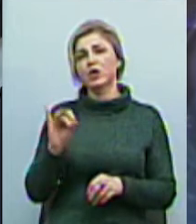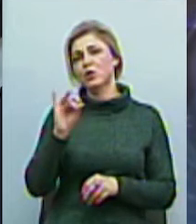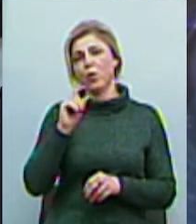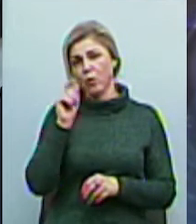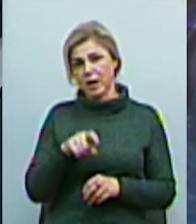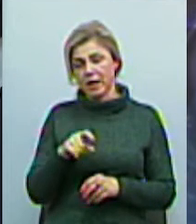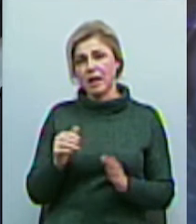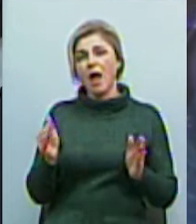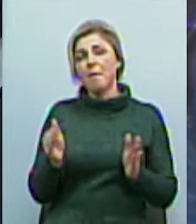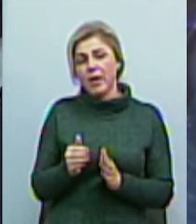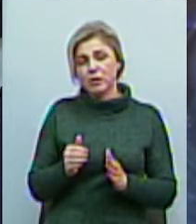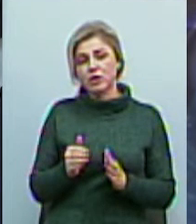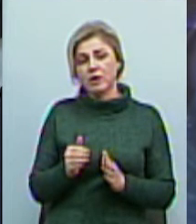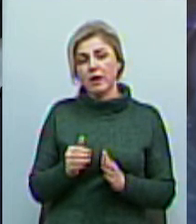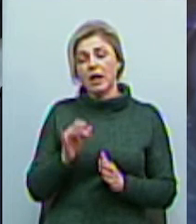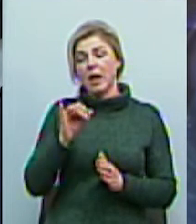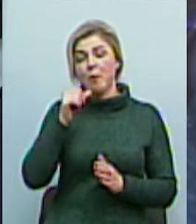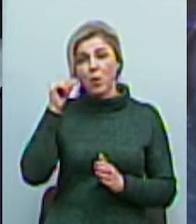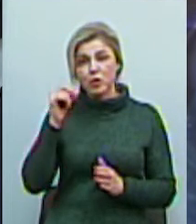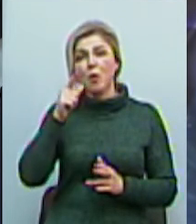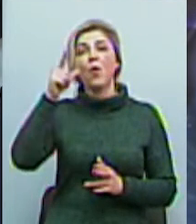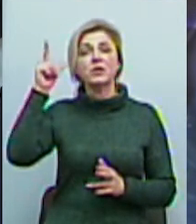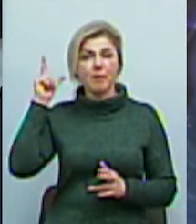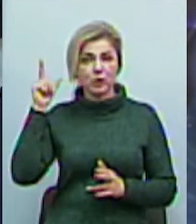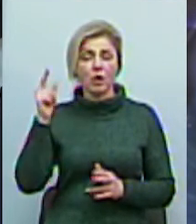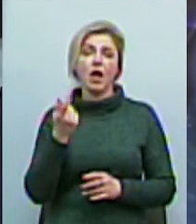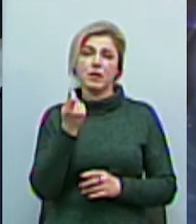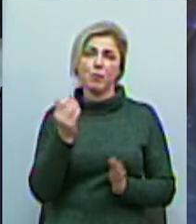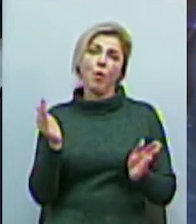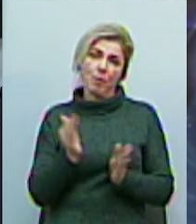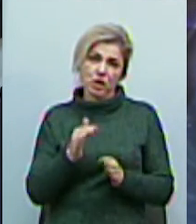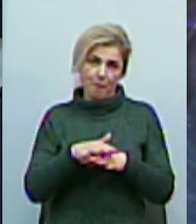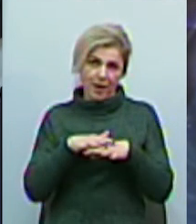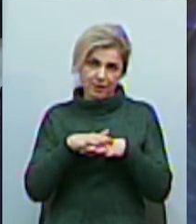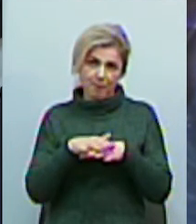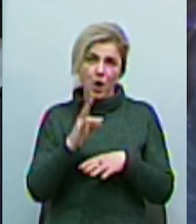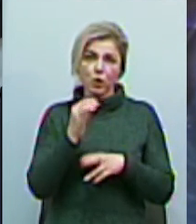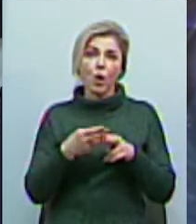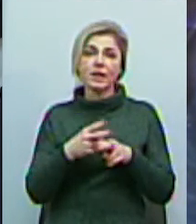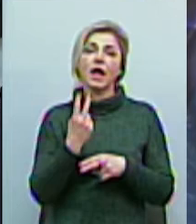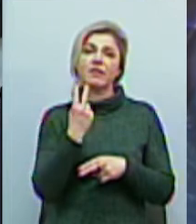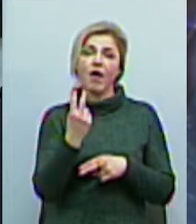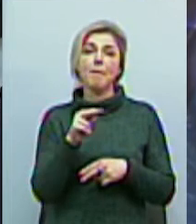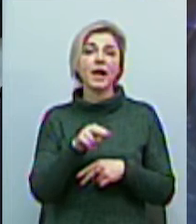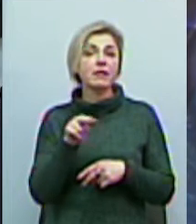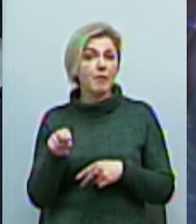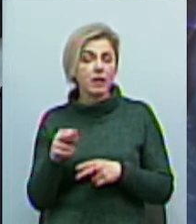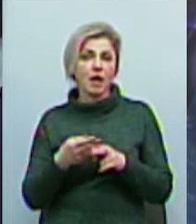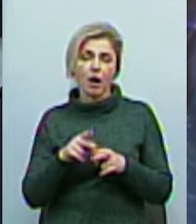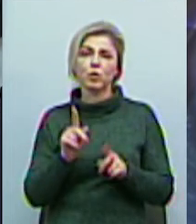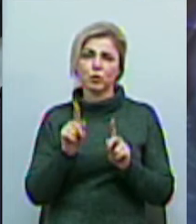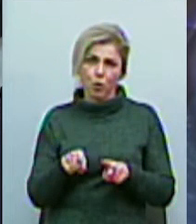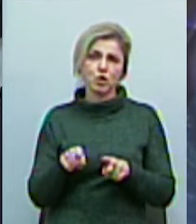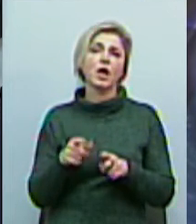Менше в минулому, позаминулому році. Менше трішечки математики. Але це два тих предмети, які теж є дуже